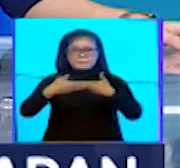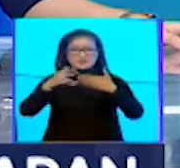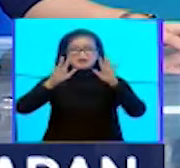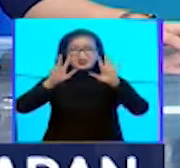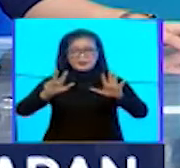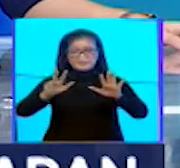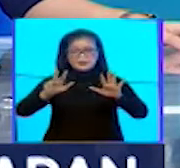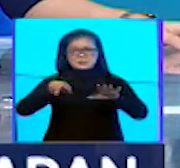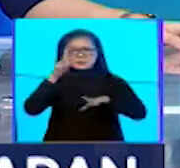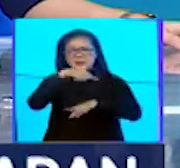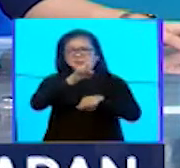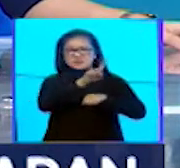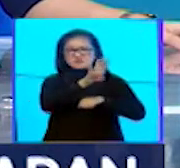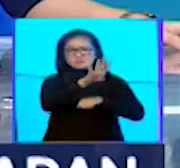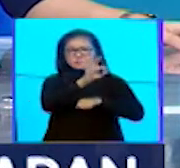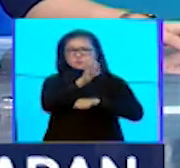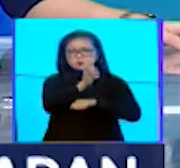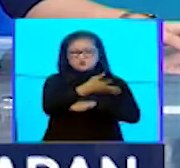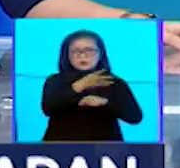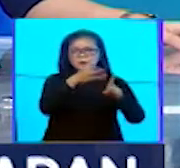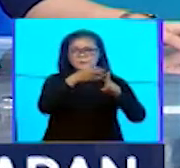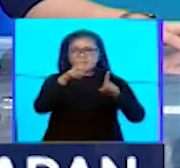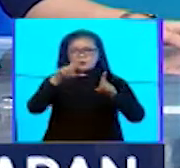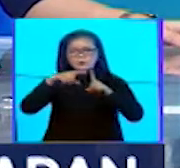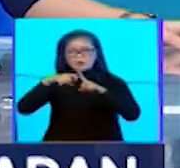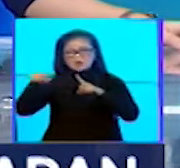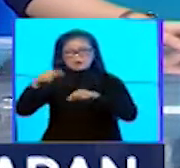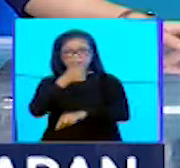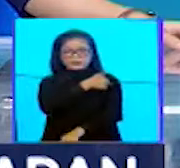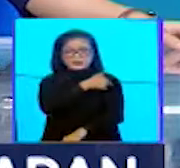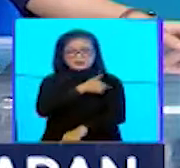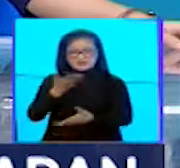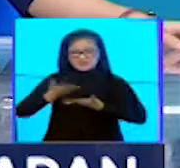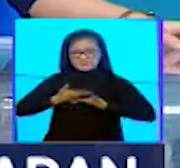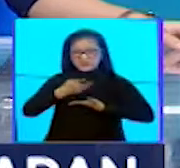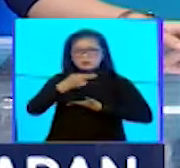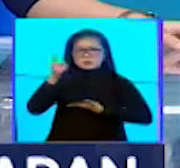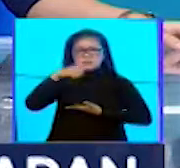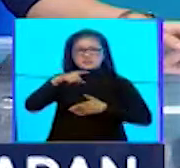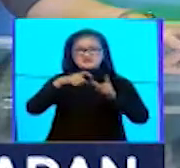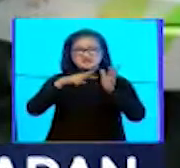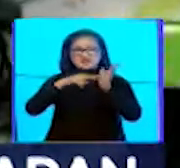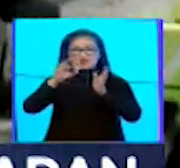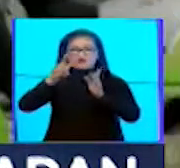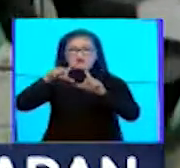dari 140 juta bulk vaksin yang akan diterima Indonesia dari Sinovac.